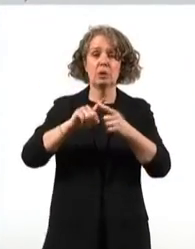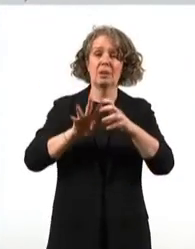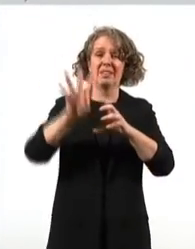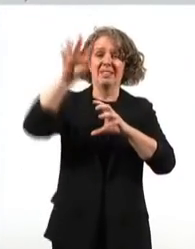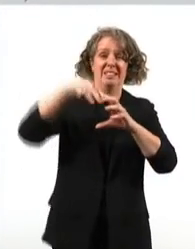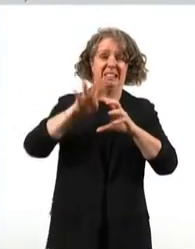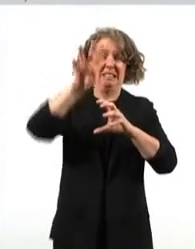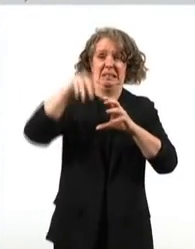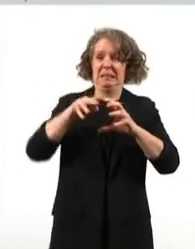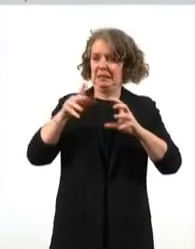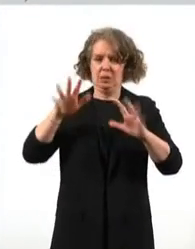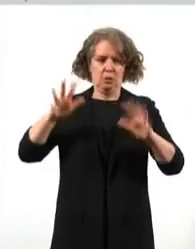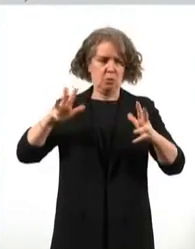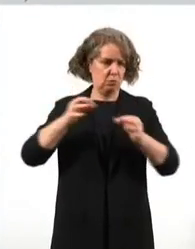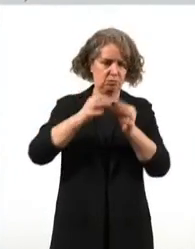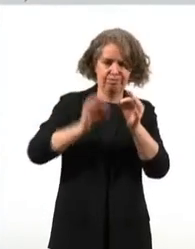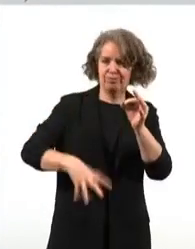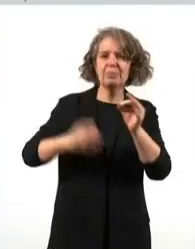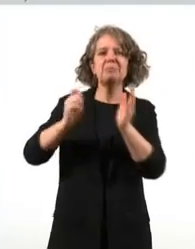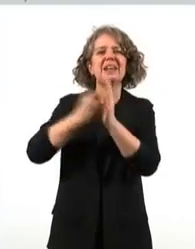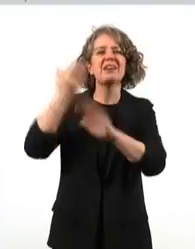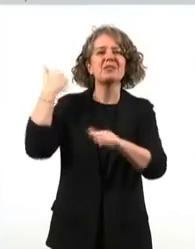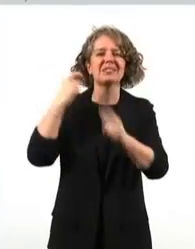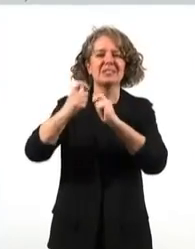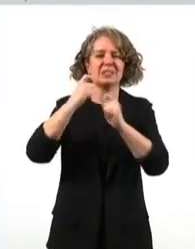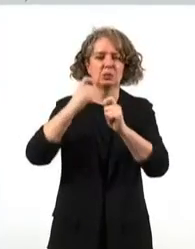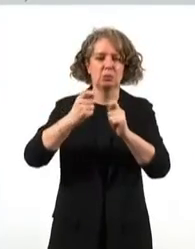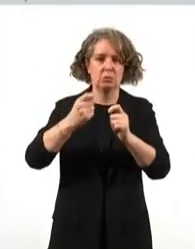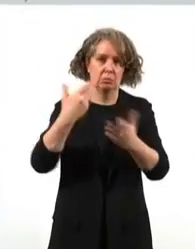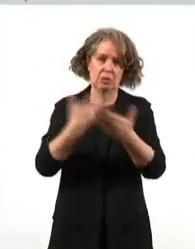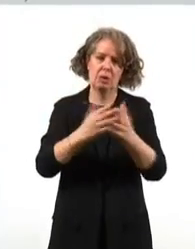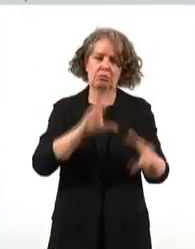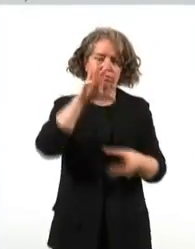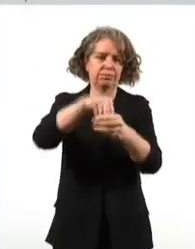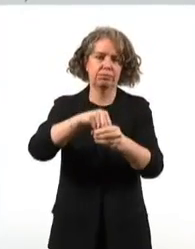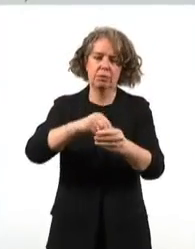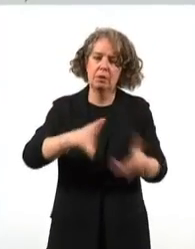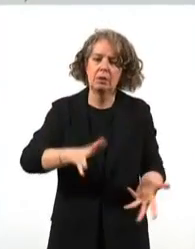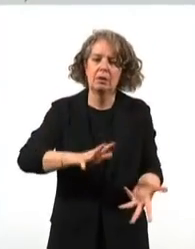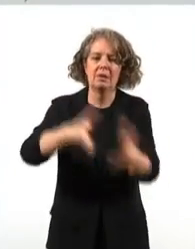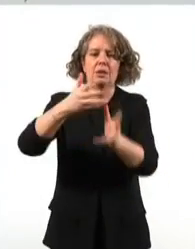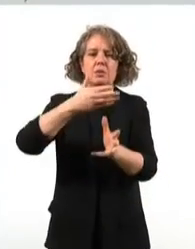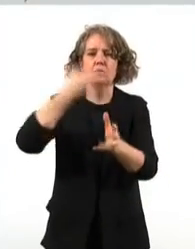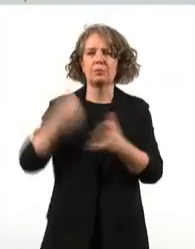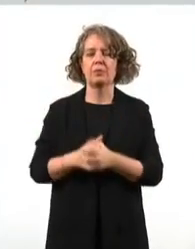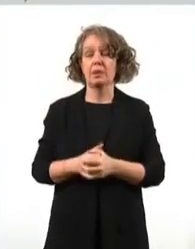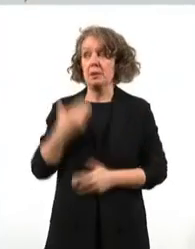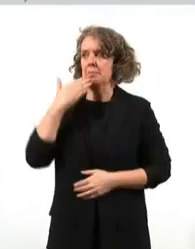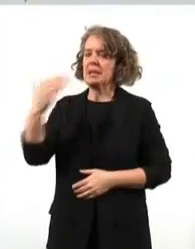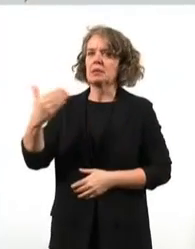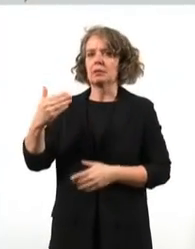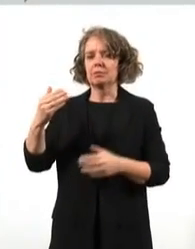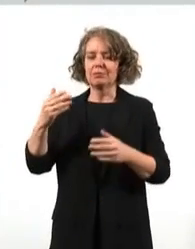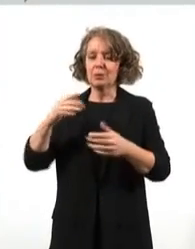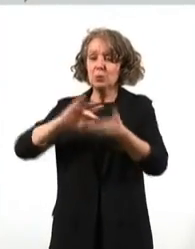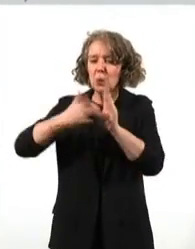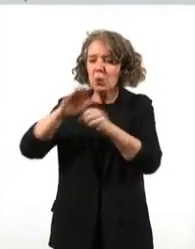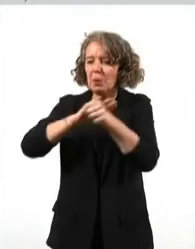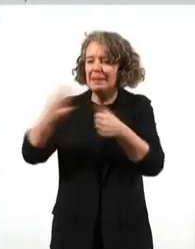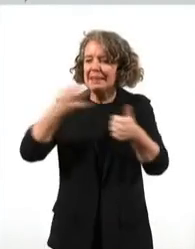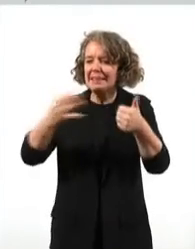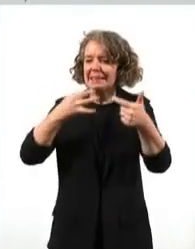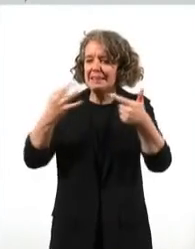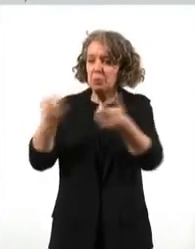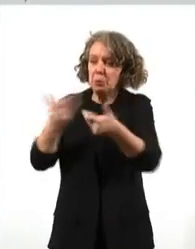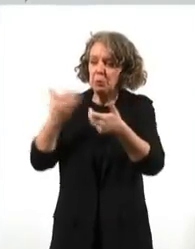parler la dernière fois. Donc là aussi, il faut qu'on accélère. En tout cas, merci. Je n'ai évidemment pas cité toutes les pistes que vous avez évoquées. Un grand